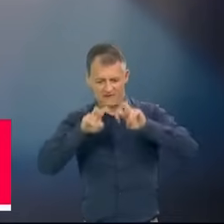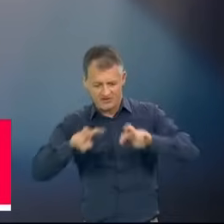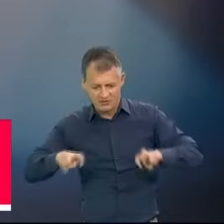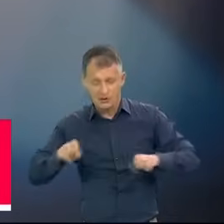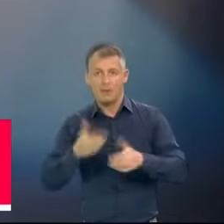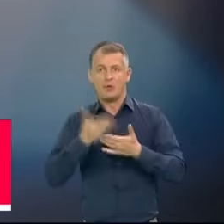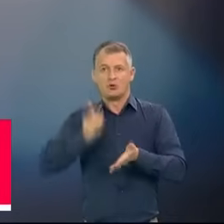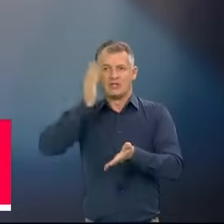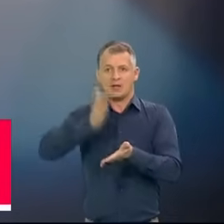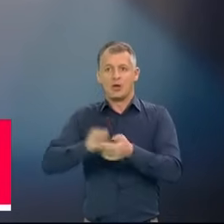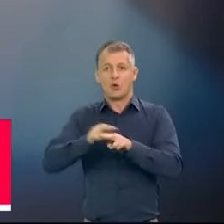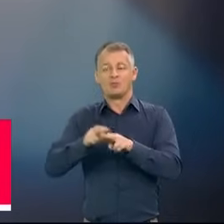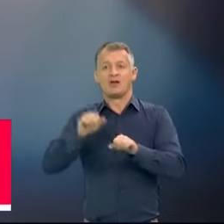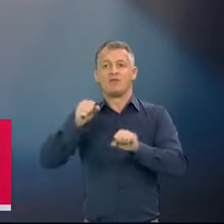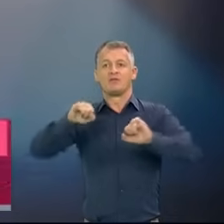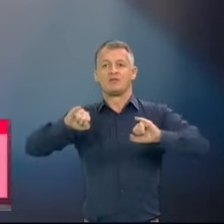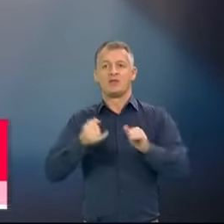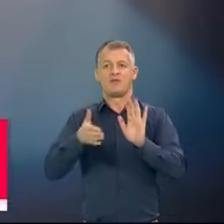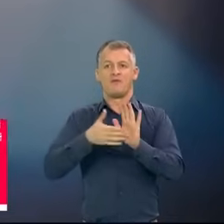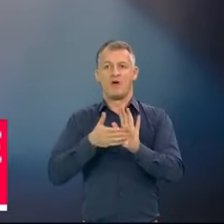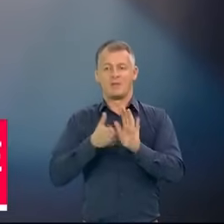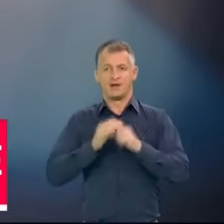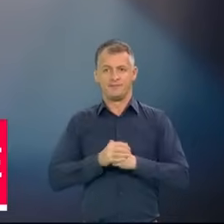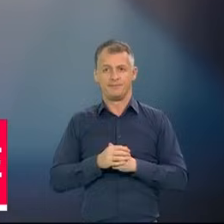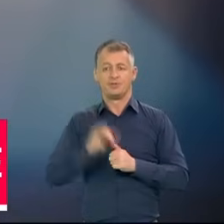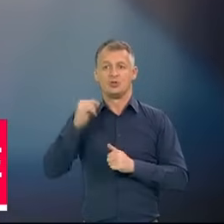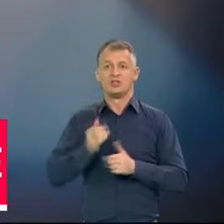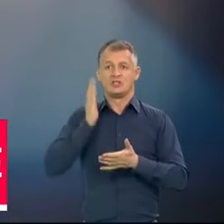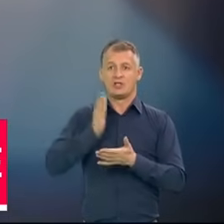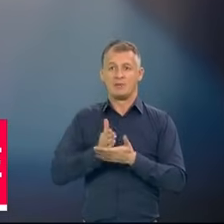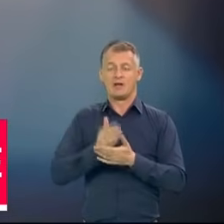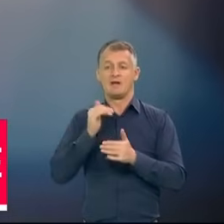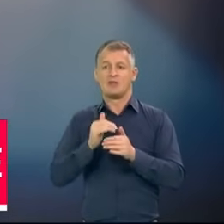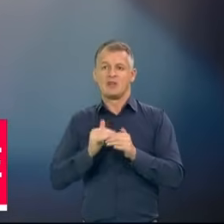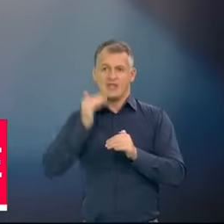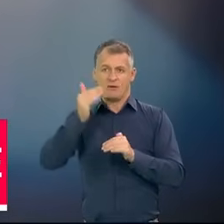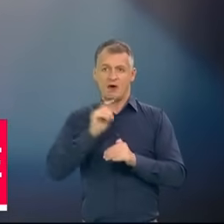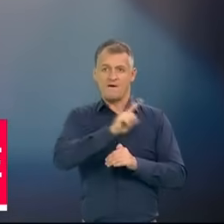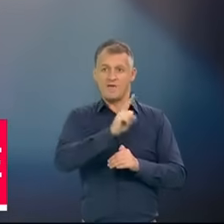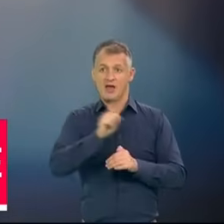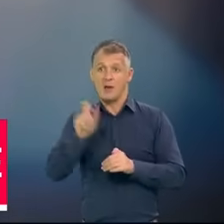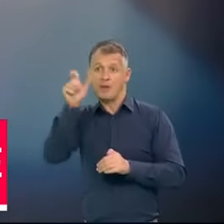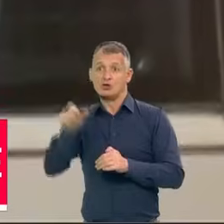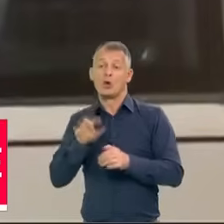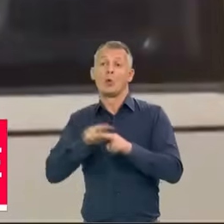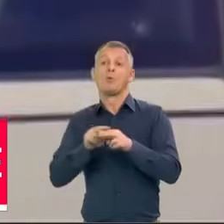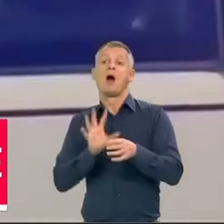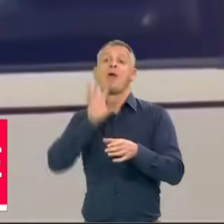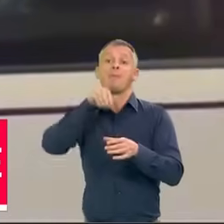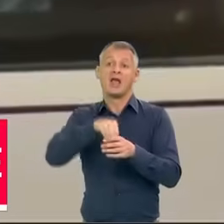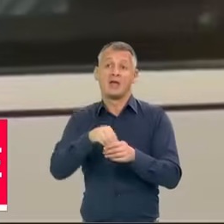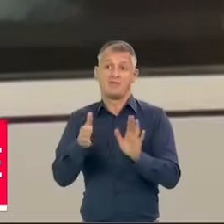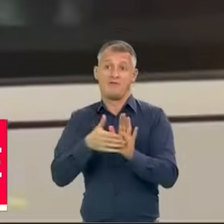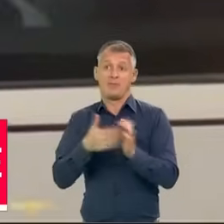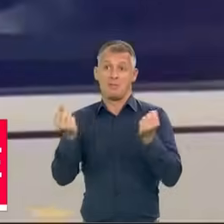complexe pentru stabilirea tuturor circumstanțelor producerii incidentului și stabilirii gradului de implicare al fiecărei persoane în parte însă nu